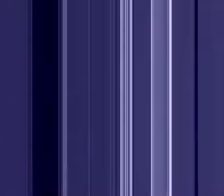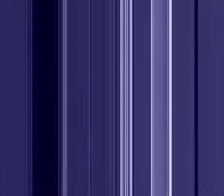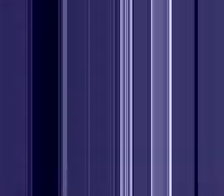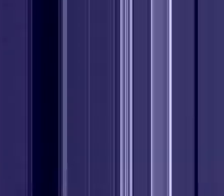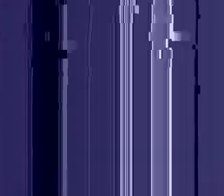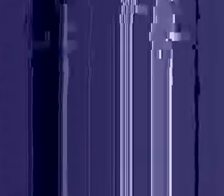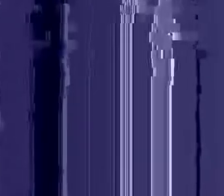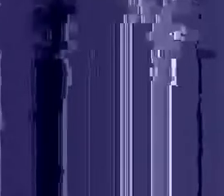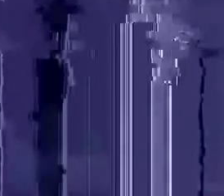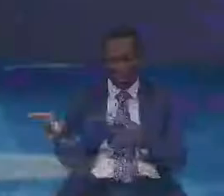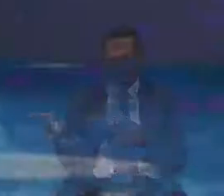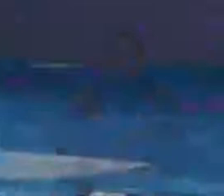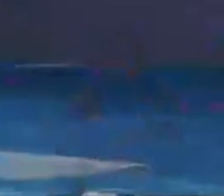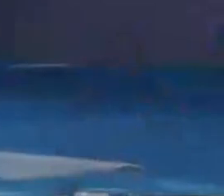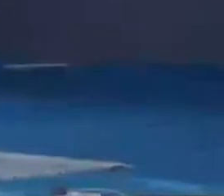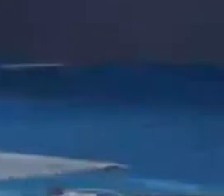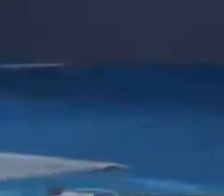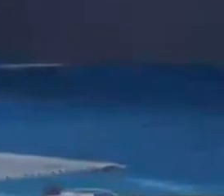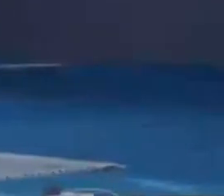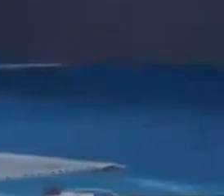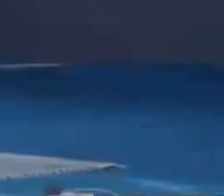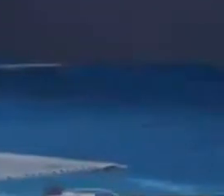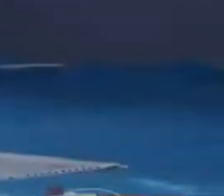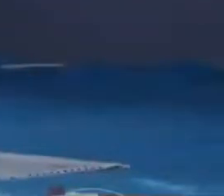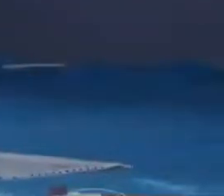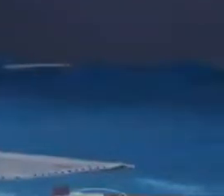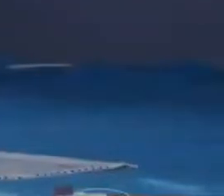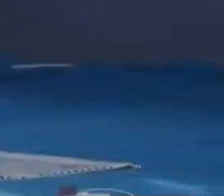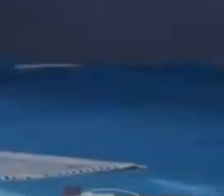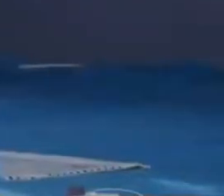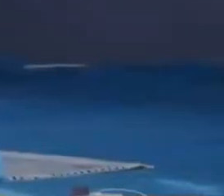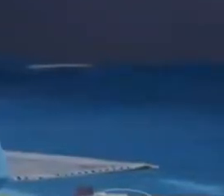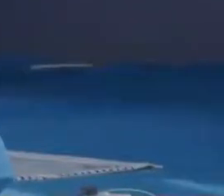là-bas, tu veux demander quelque chose, mais tu sais